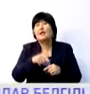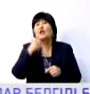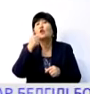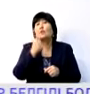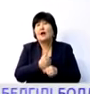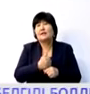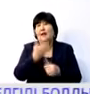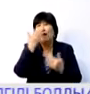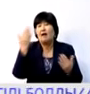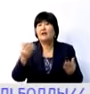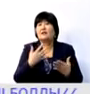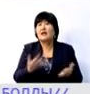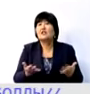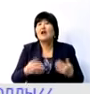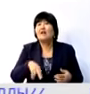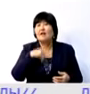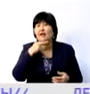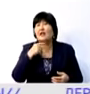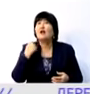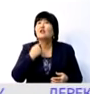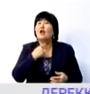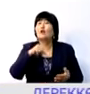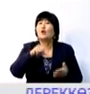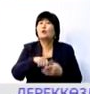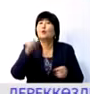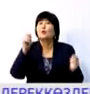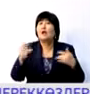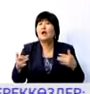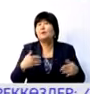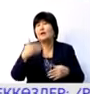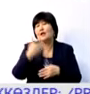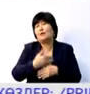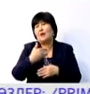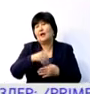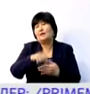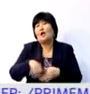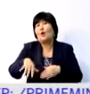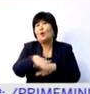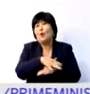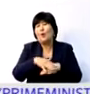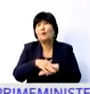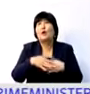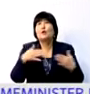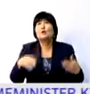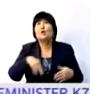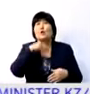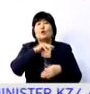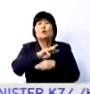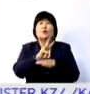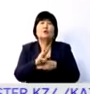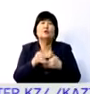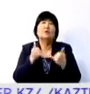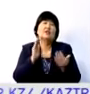бастысы халықтың шынайы ықыласы. Талдықорған төріндегі фестивальде сахна майталмандары көрерменнің зор құрмет қошеметіне